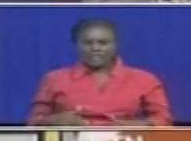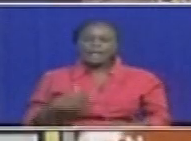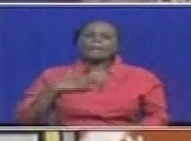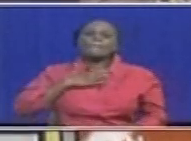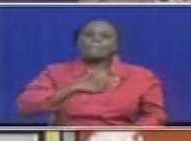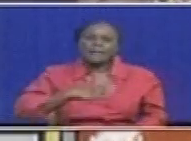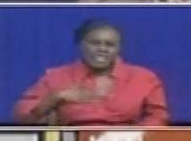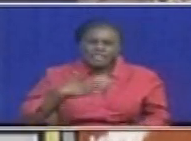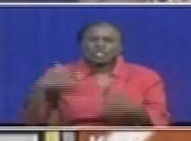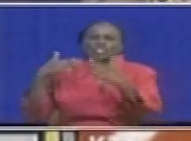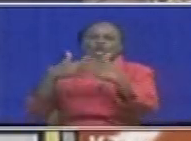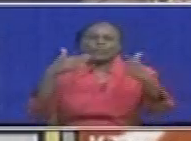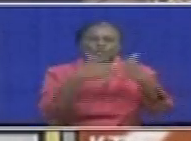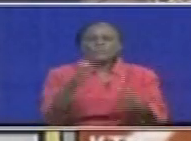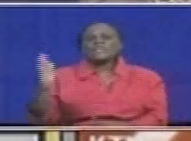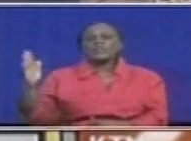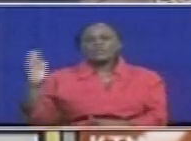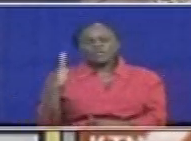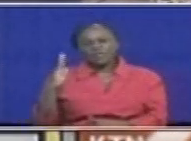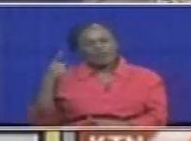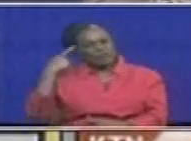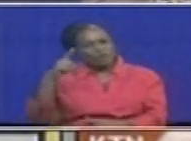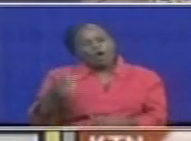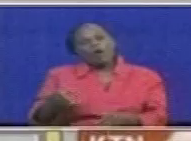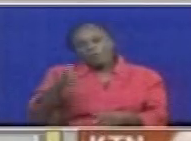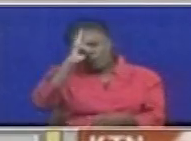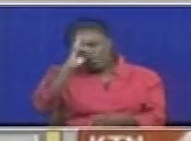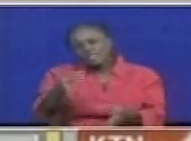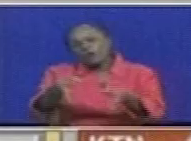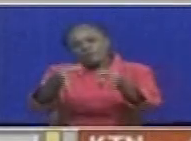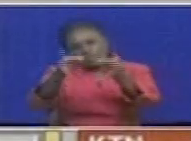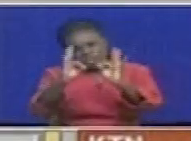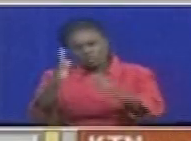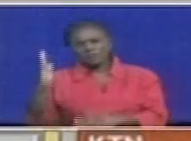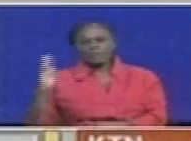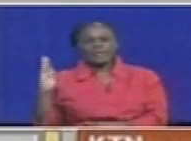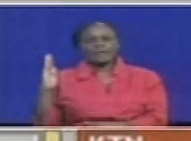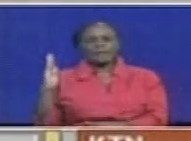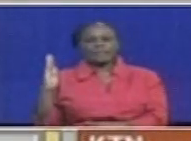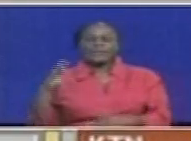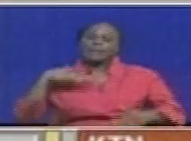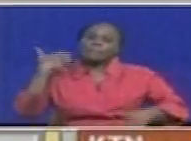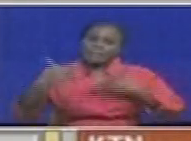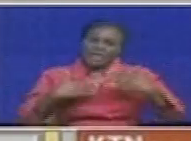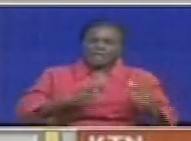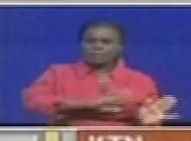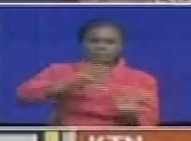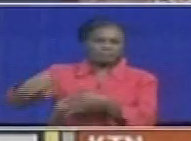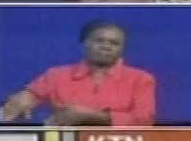tafadhali tuache mambo ya security kwa maofisa wa usalama. Mchezo sasa tumeweka